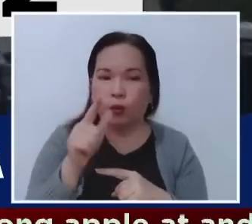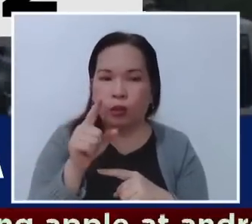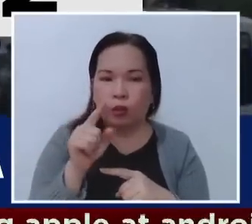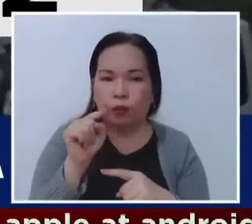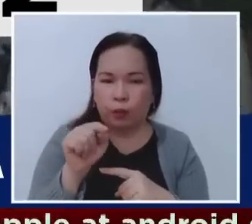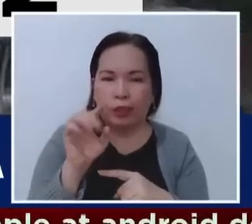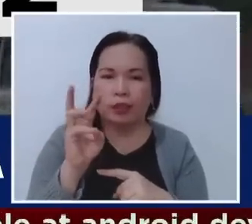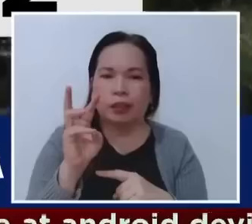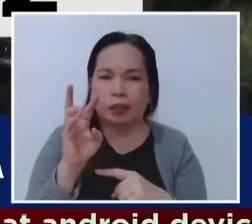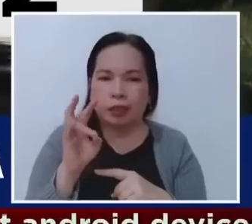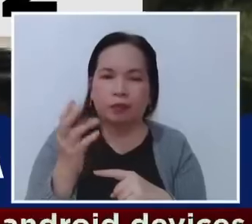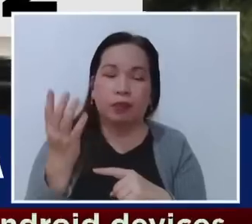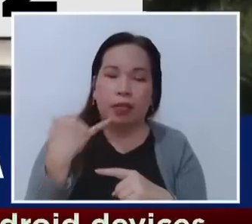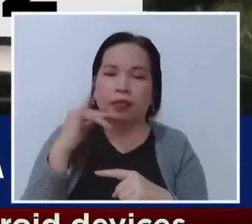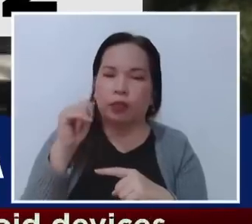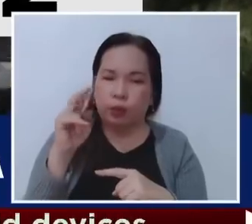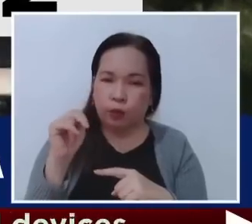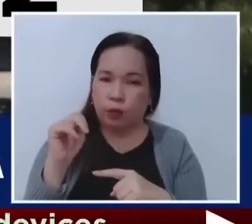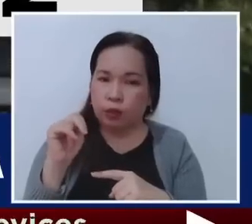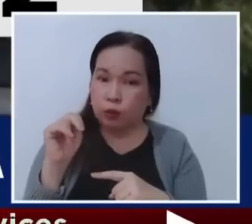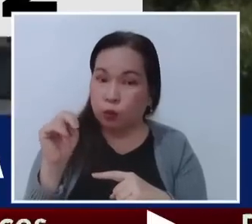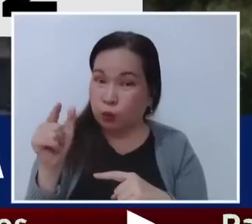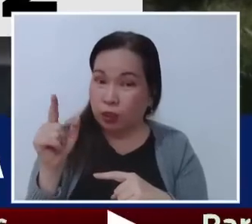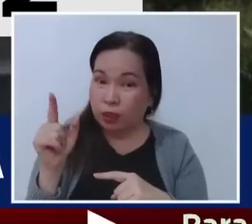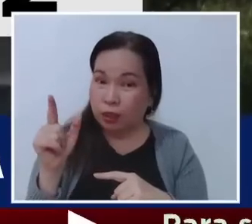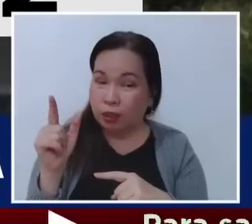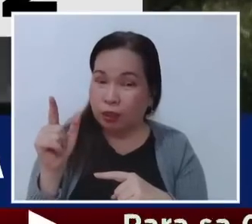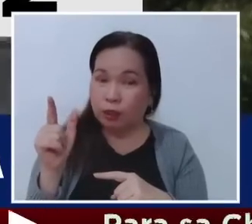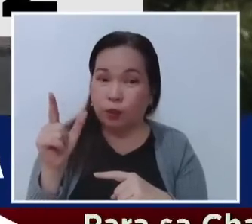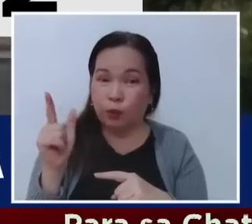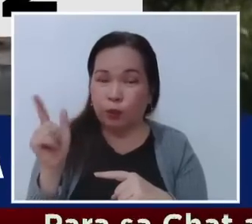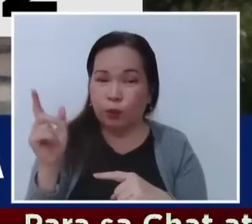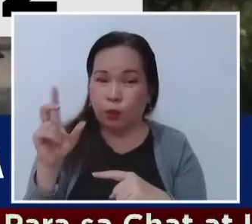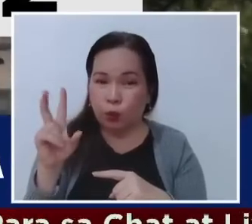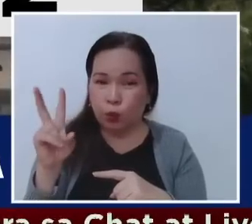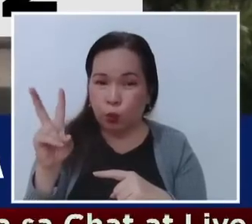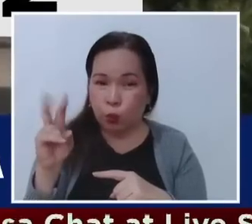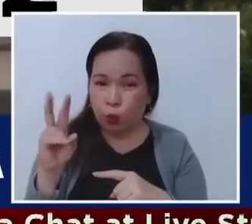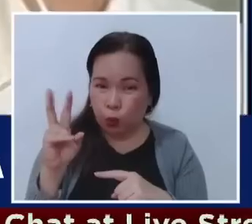Enero 2020 o bago nagkaroon ng pandemya.